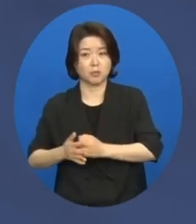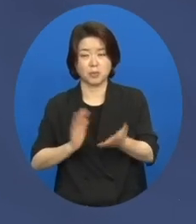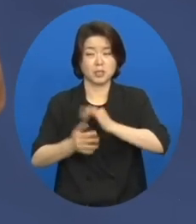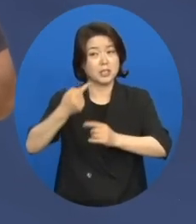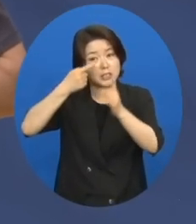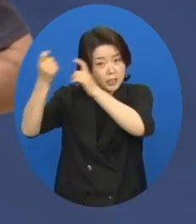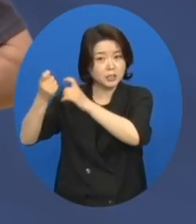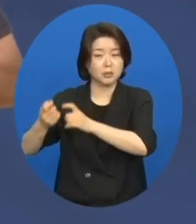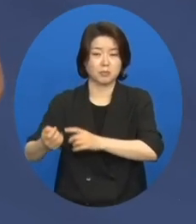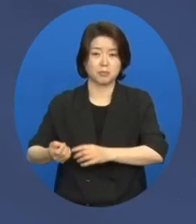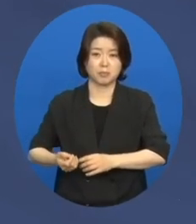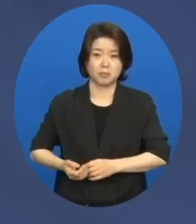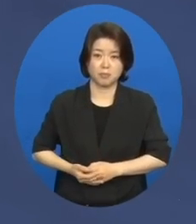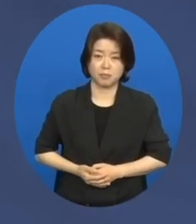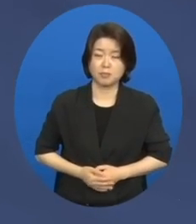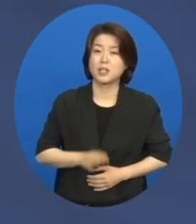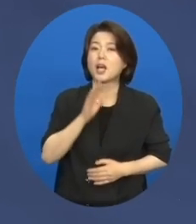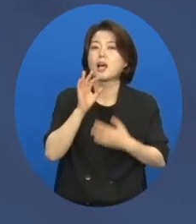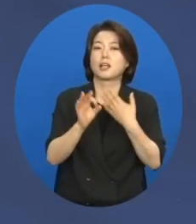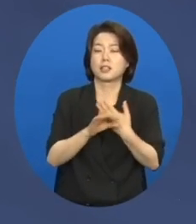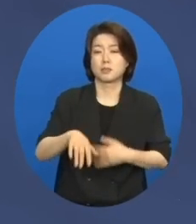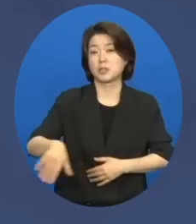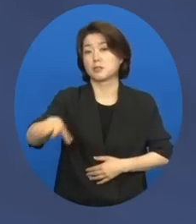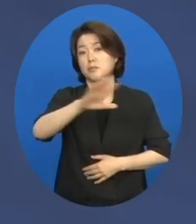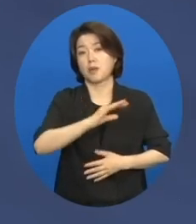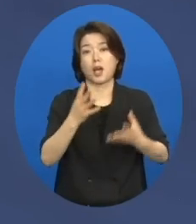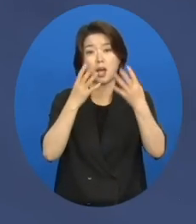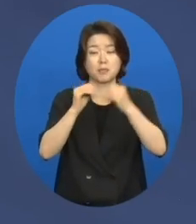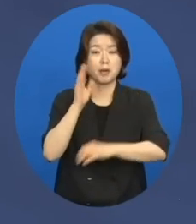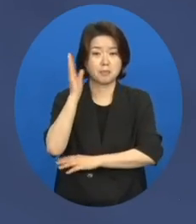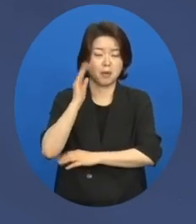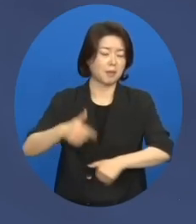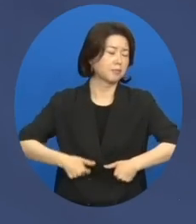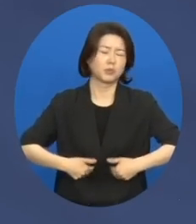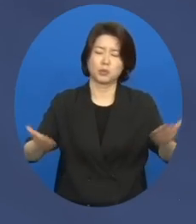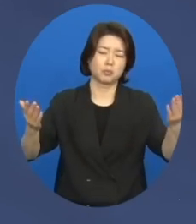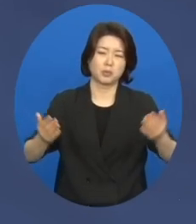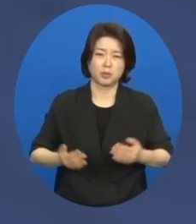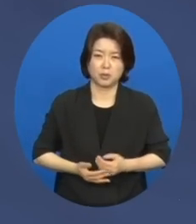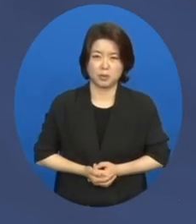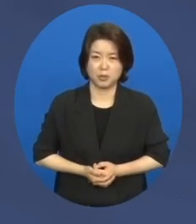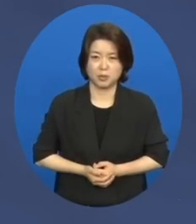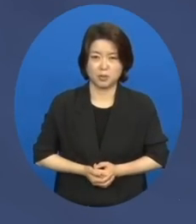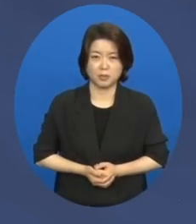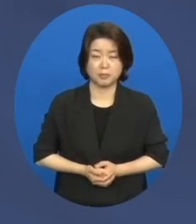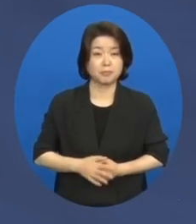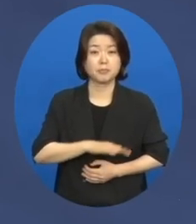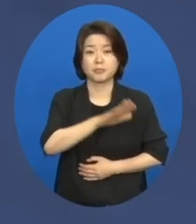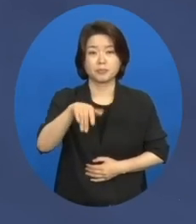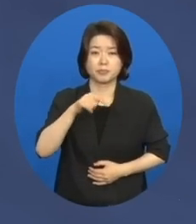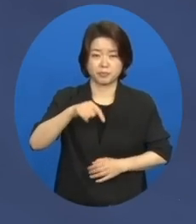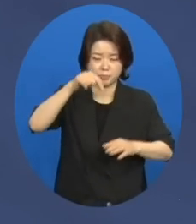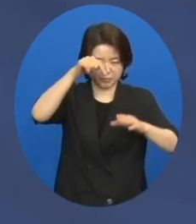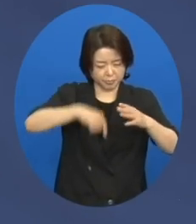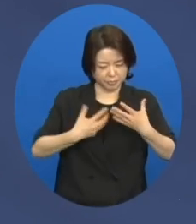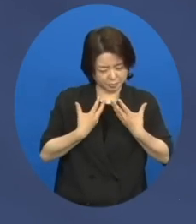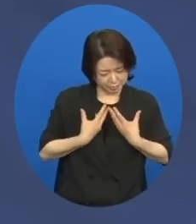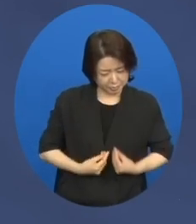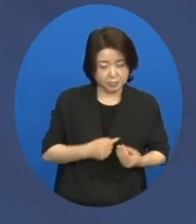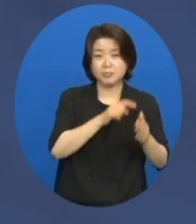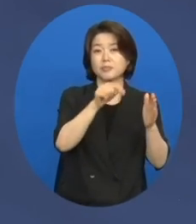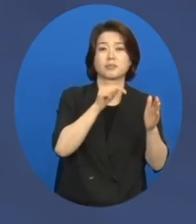기념하라고요. 그러면 이 많은 말을 다 할 것이 없이 저희는 그 깊은 절망